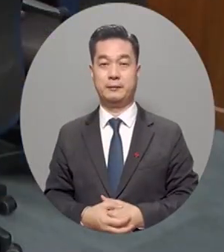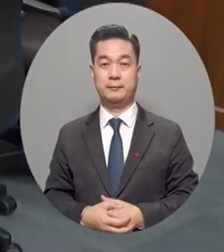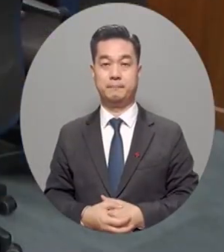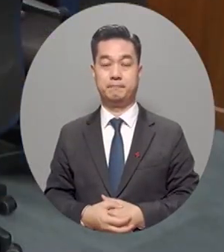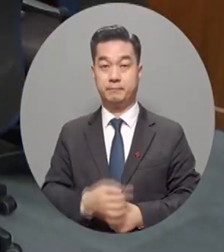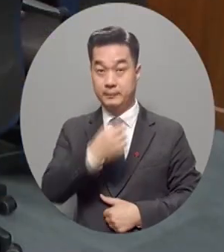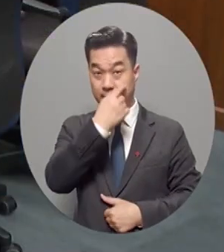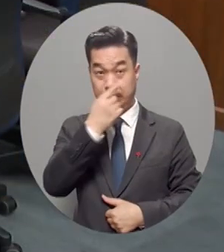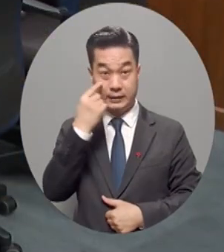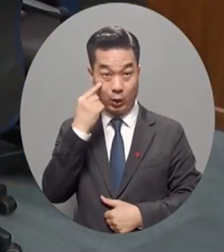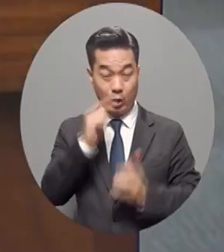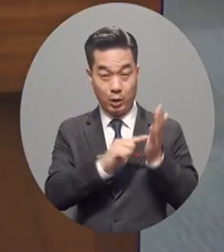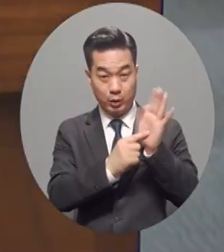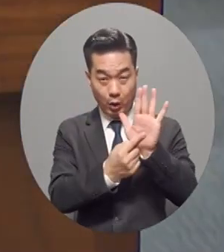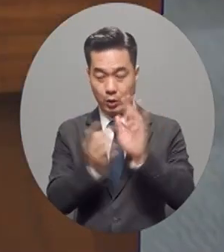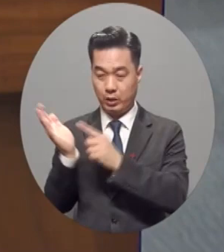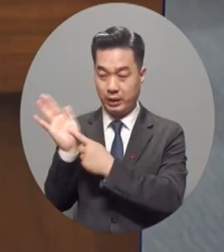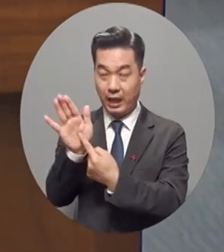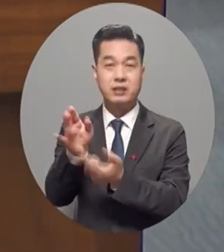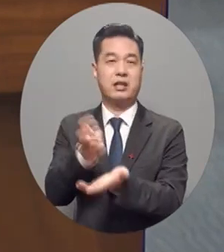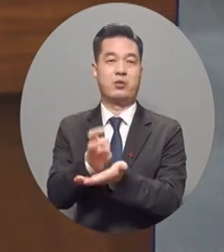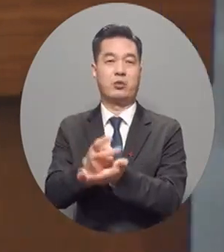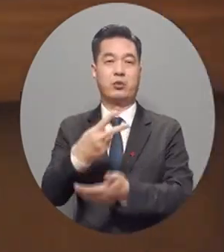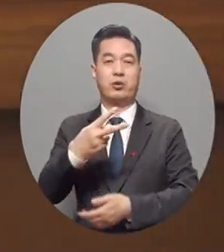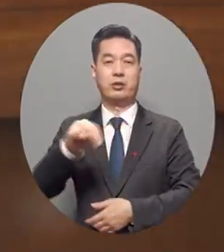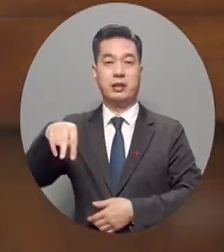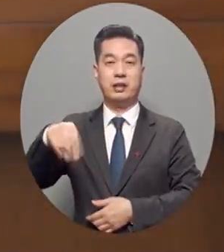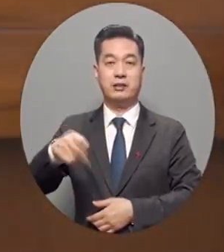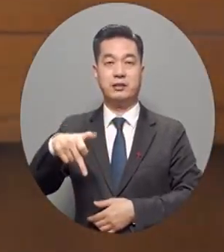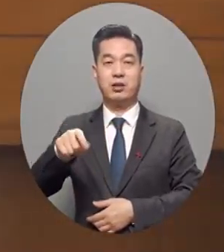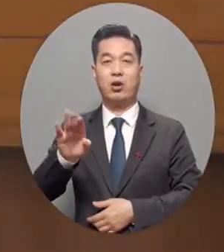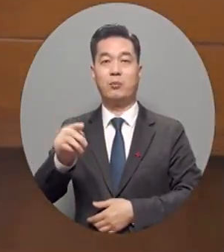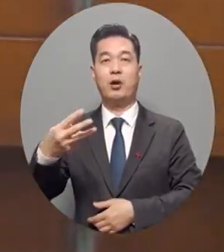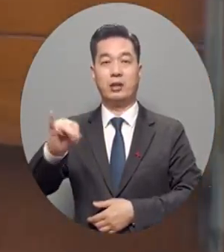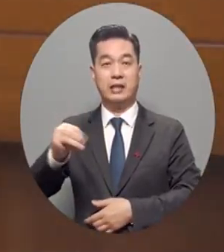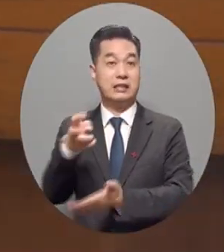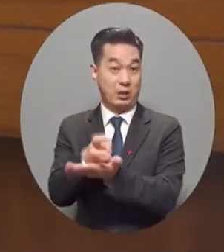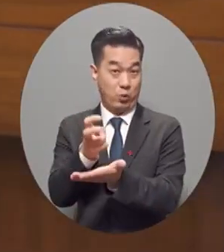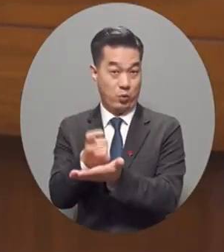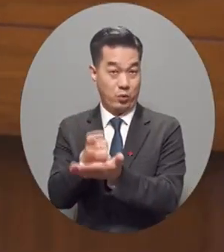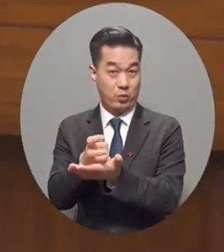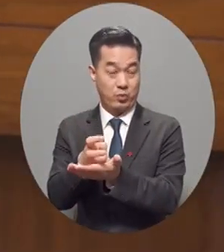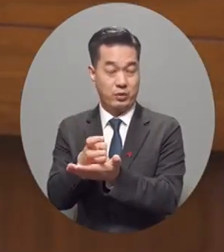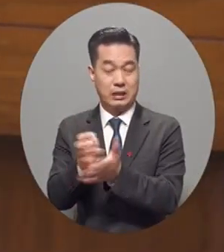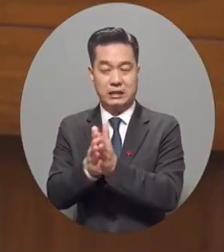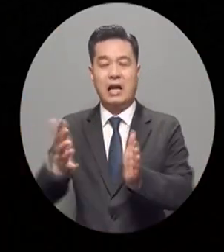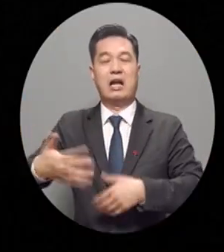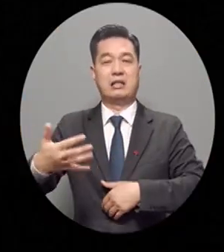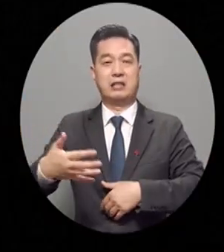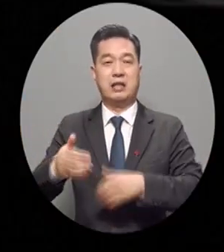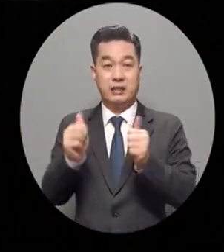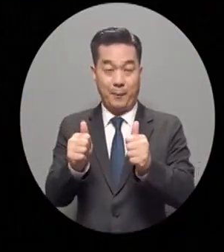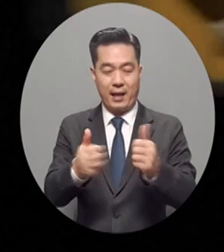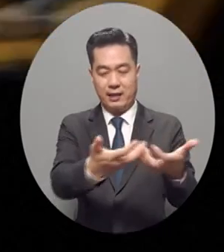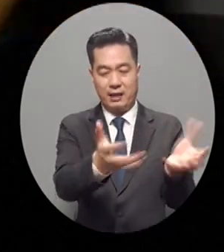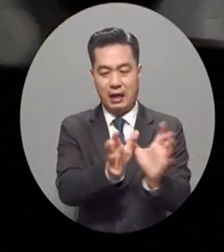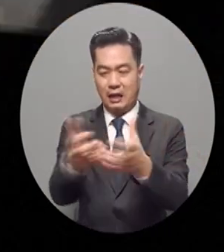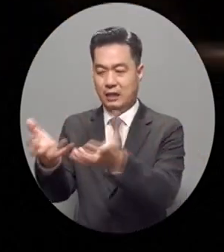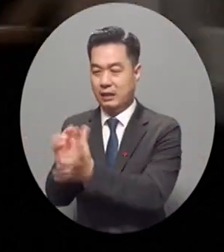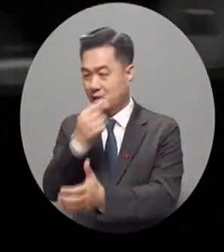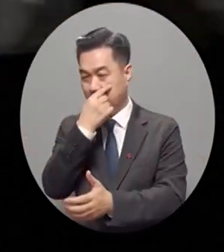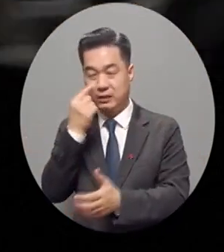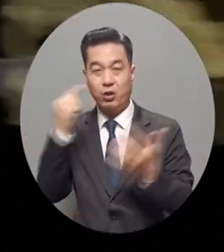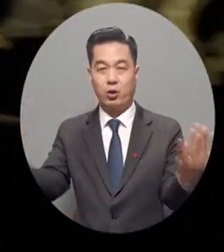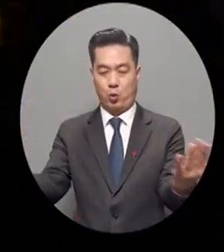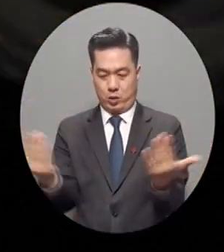증거 개시 제도, 이른바 디스커버리 제도가 도입되지 않은 점도 문제로 꼽힙니다. 재판에서 양측이 가진 증거를 모두